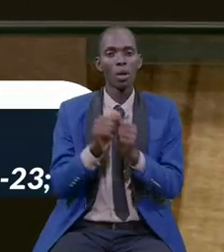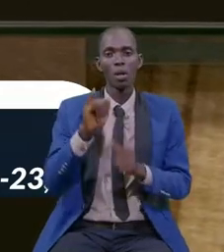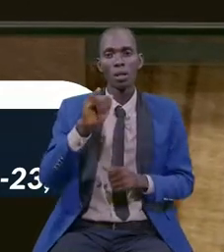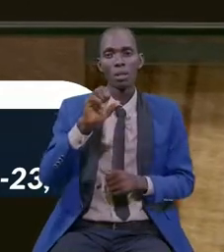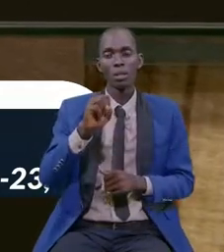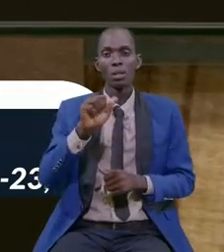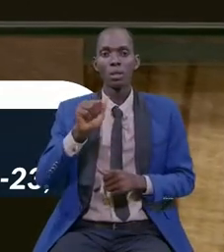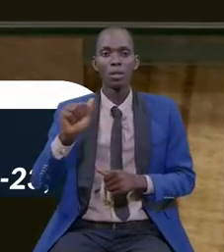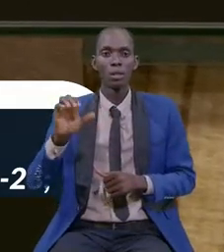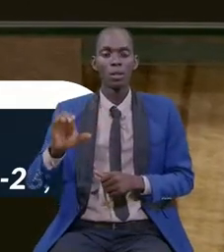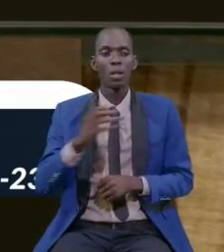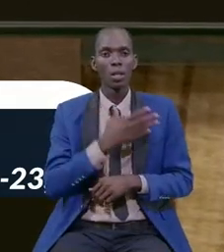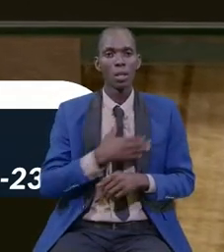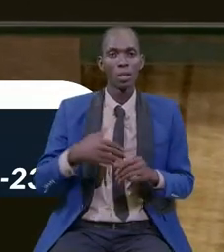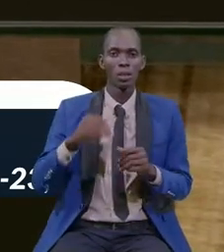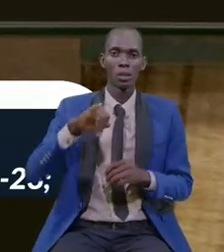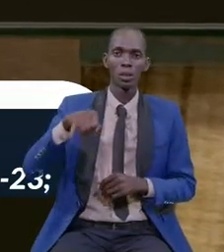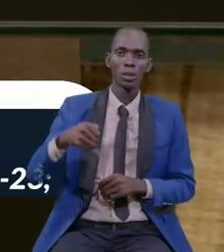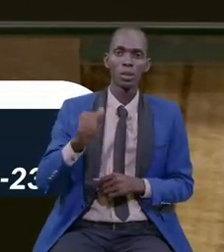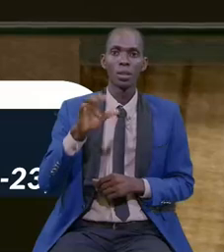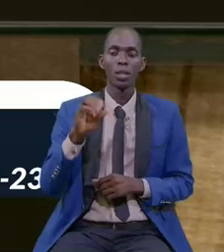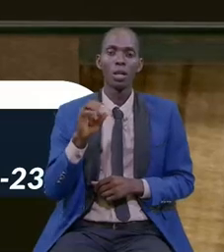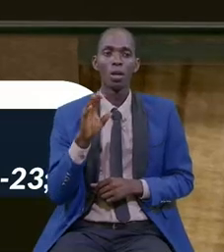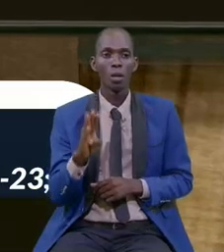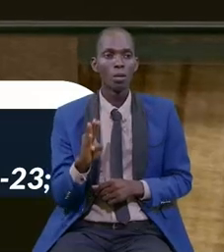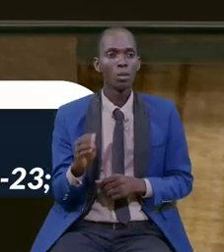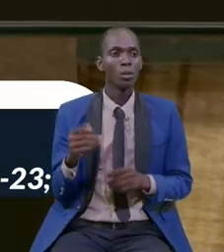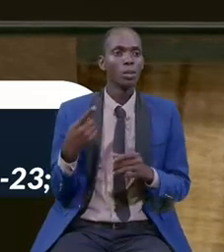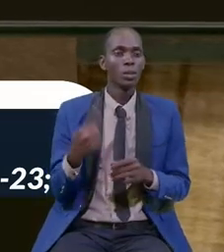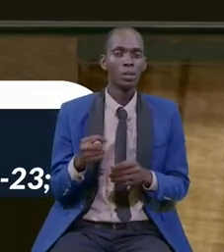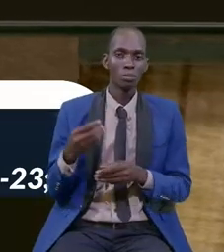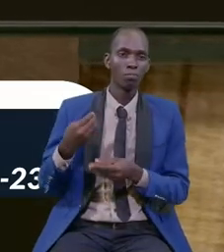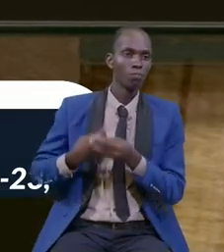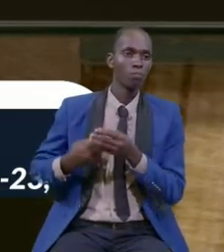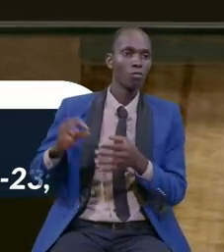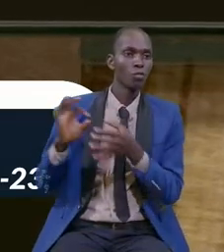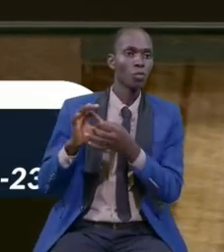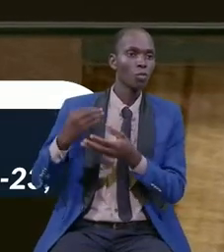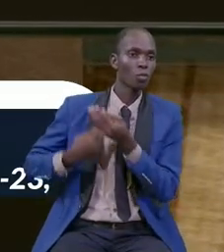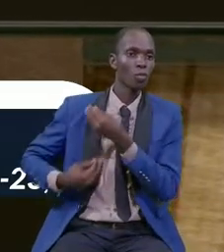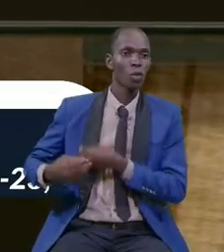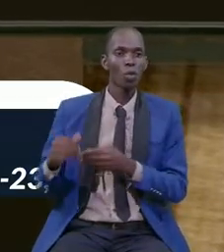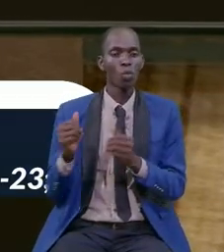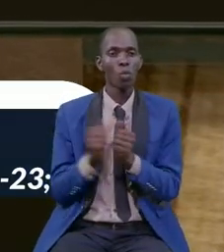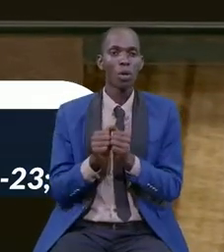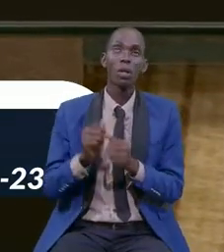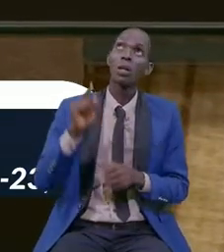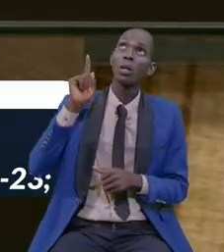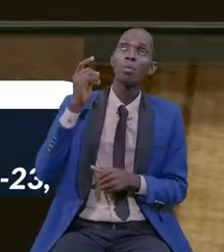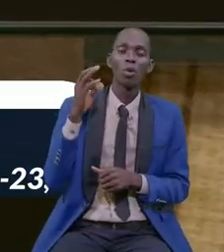Isaac et Jacob les les coohhéritiers de la même